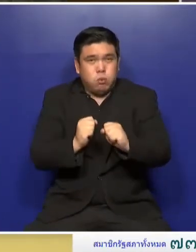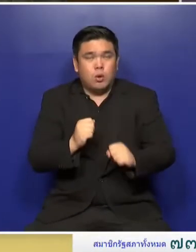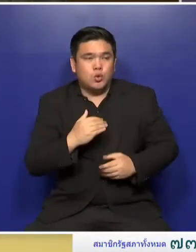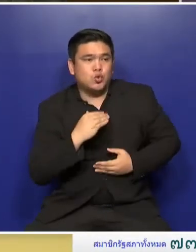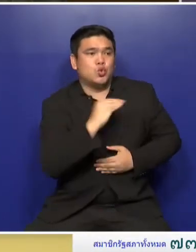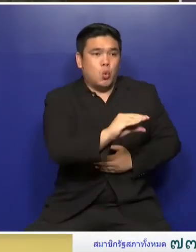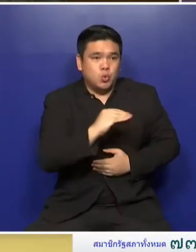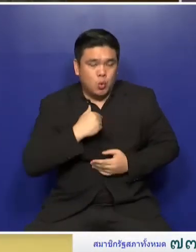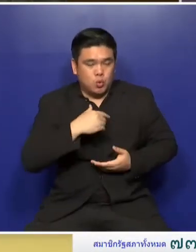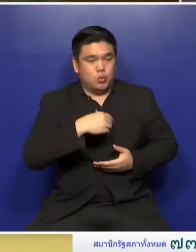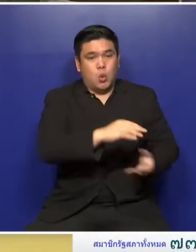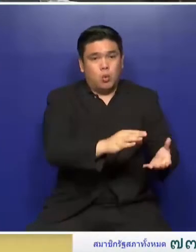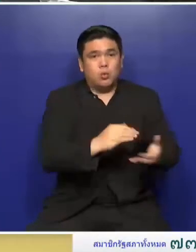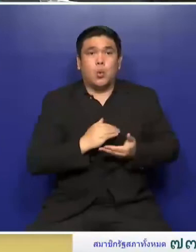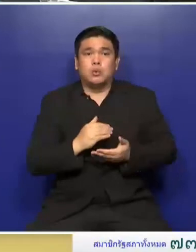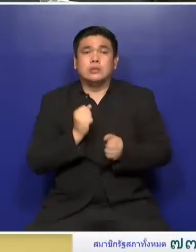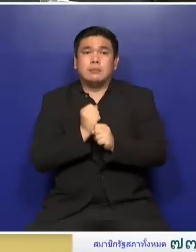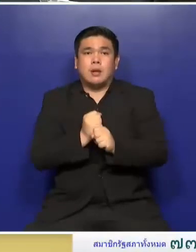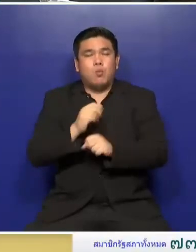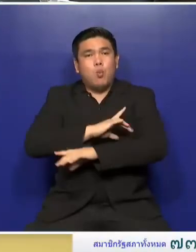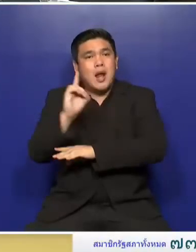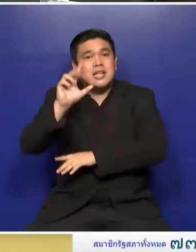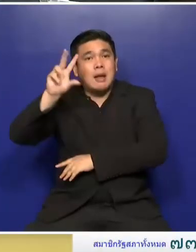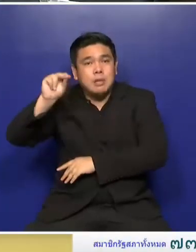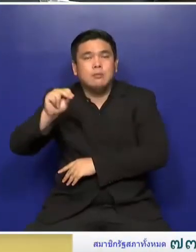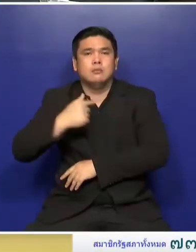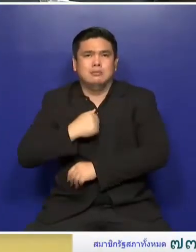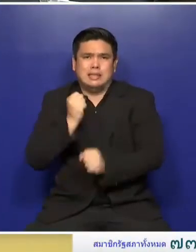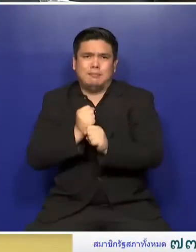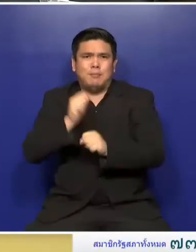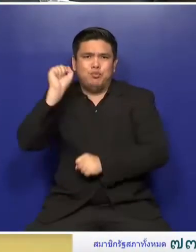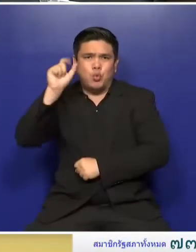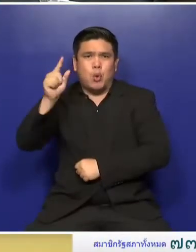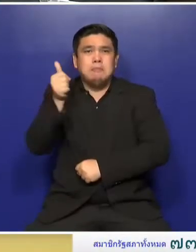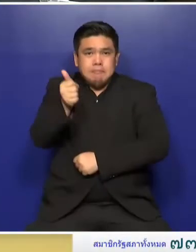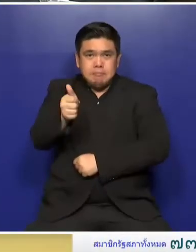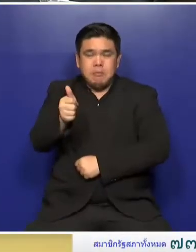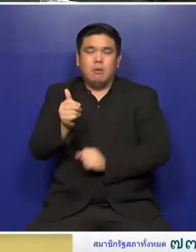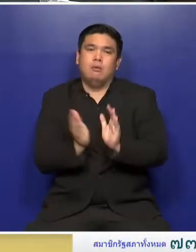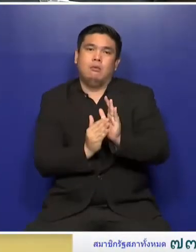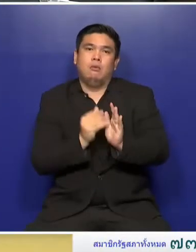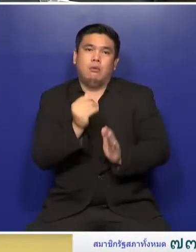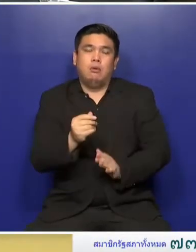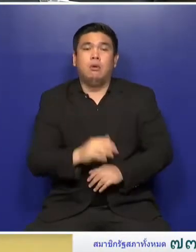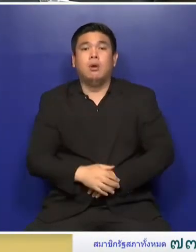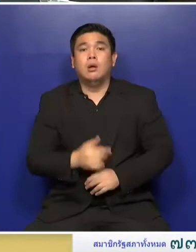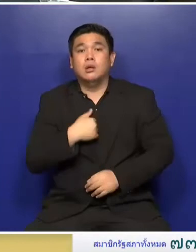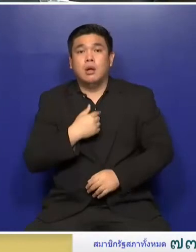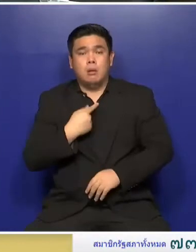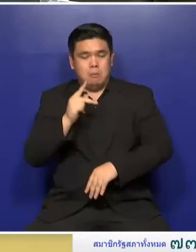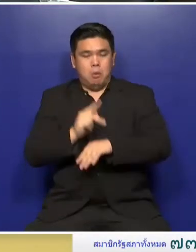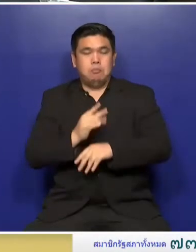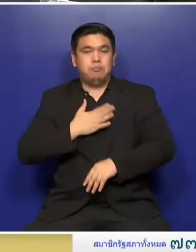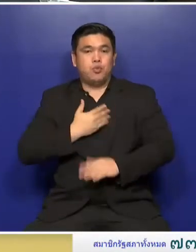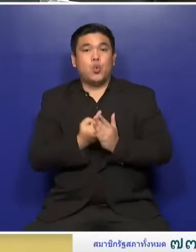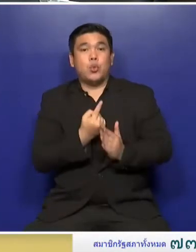ที่คอม.ภายใน 30 วันในส่นนี้ ผมในฐานะที่เคยเป็ประทาน CPTP อยู่ก็อยากจะขอร้องนะ